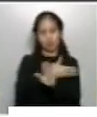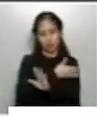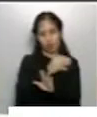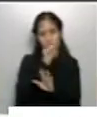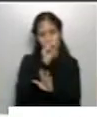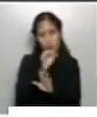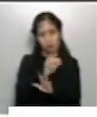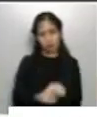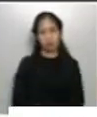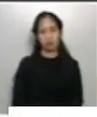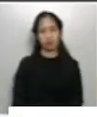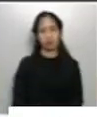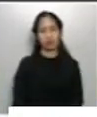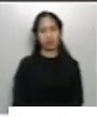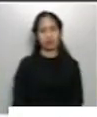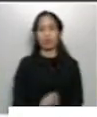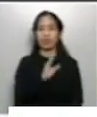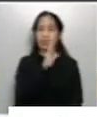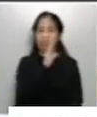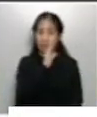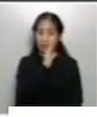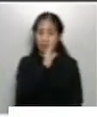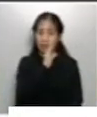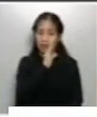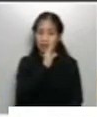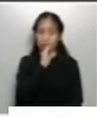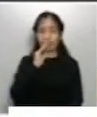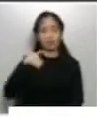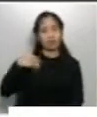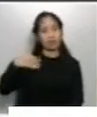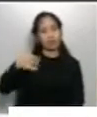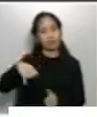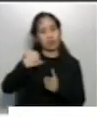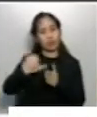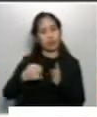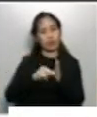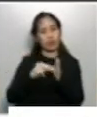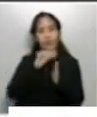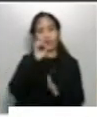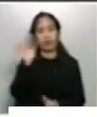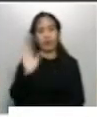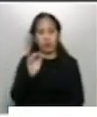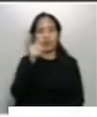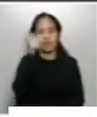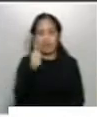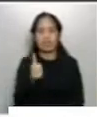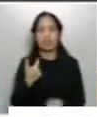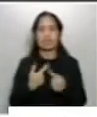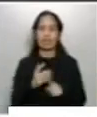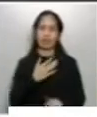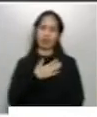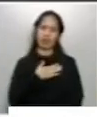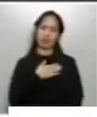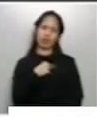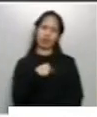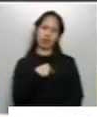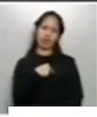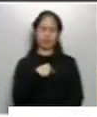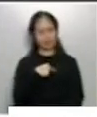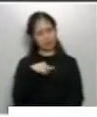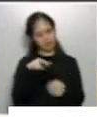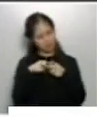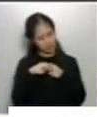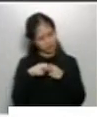องถ้ามันจบแล้วไม่ต้องฟ้องเป็นเรื่องดีเพียงแต่ผมติดใจในเรื่องวิ